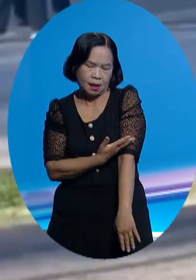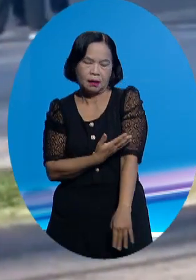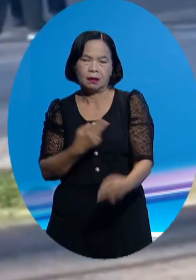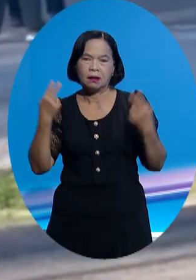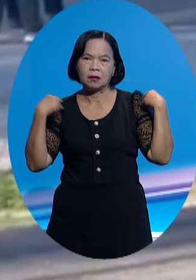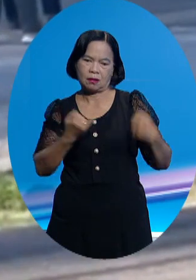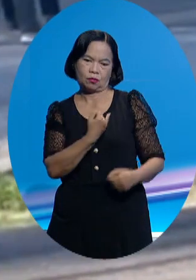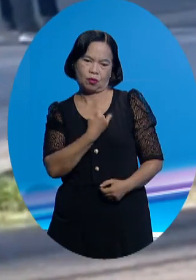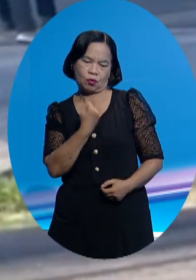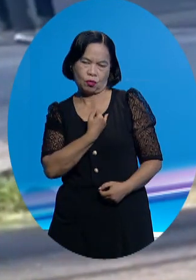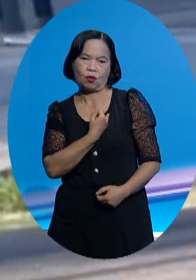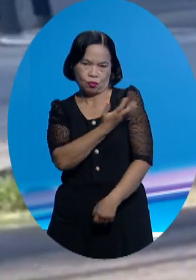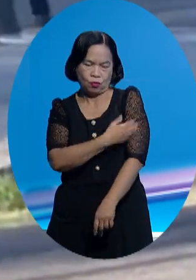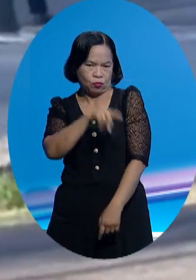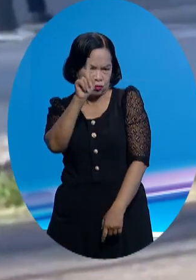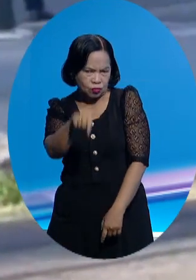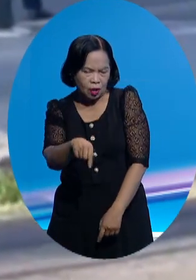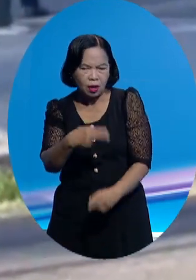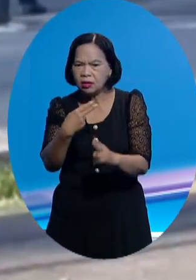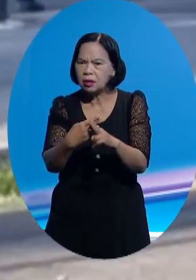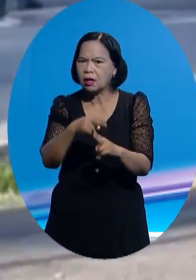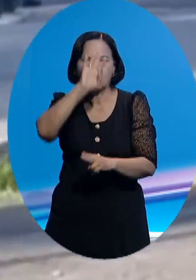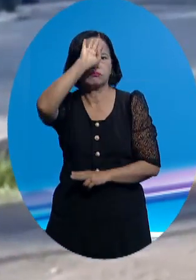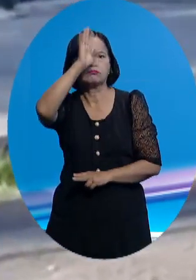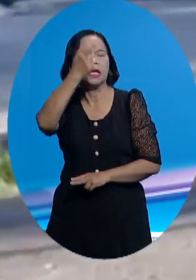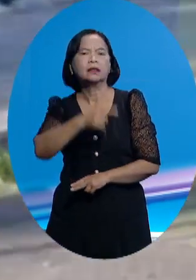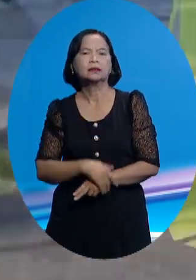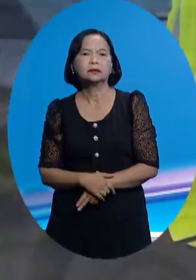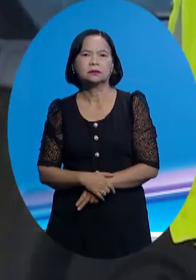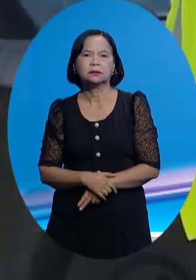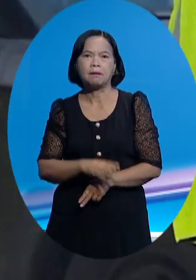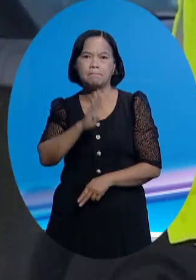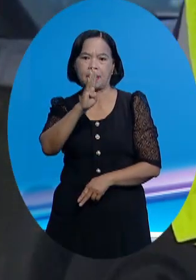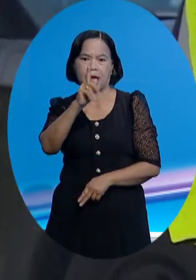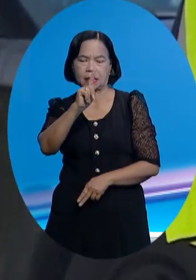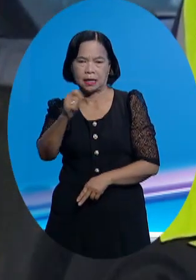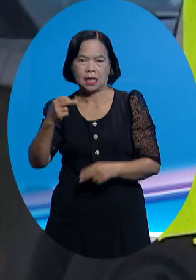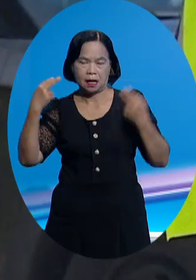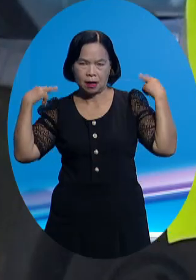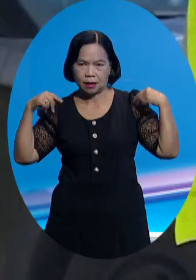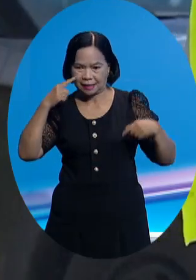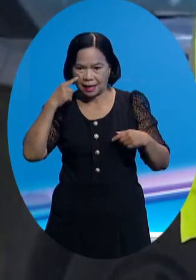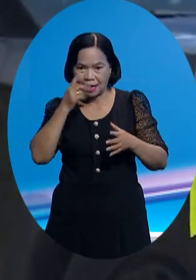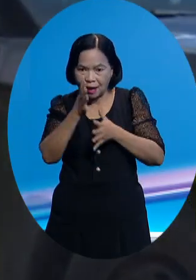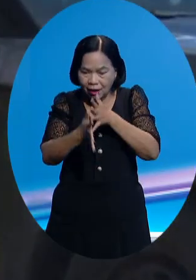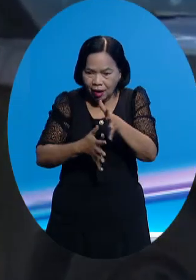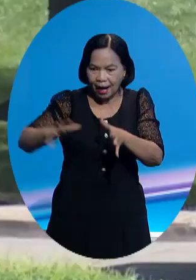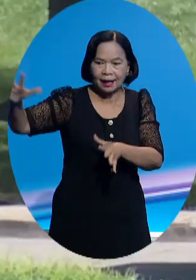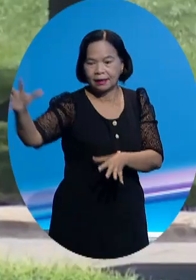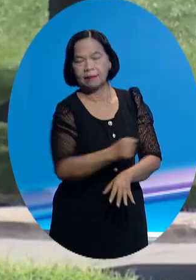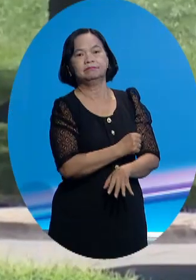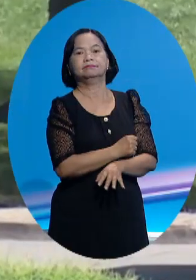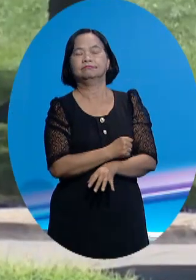nghi phạm của bị thương và vẫn chưa xác định danh tính cùng ngày ở bang kansas cảnh sát tìm thấy một chiếc xe bị đánh cắp